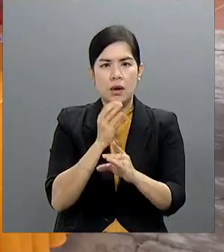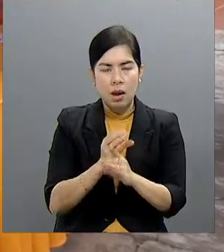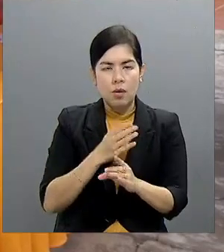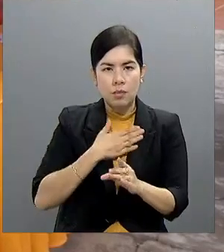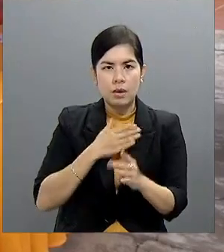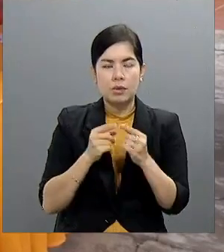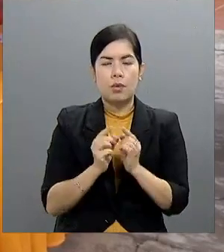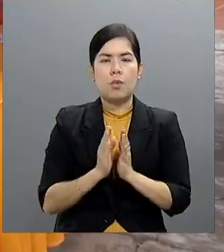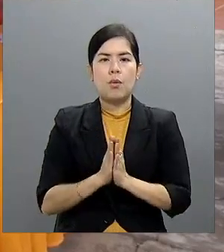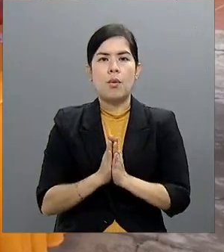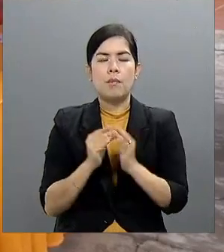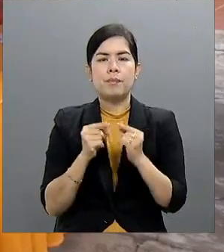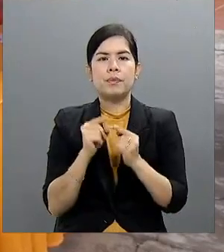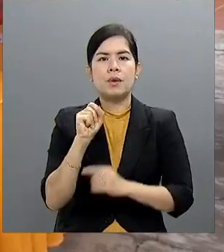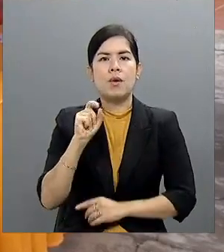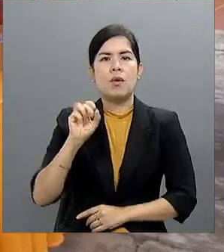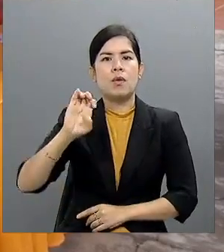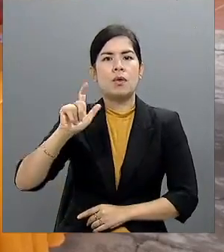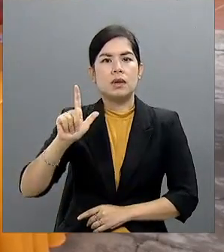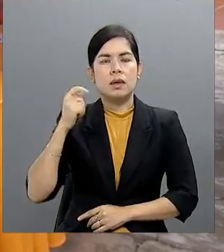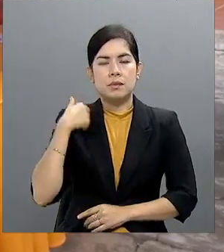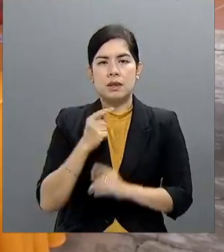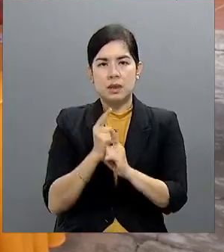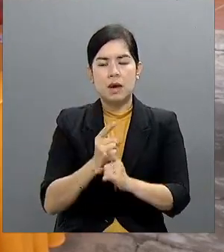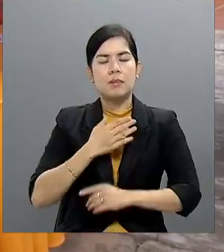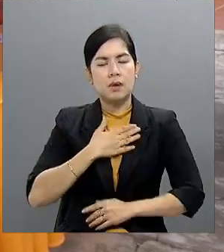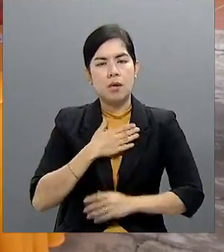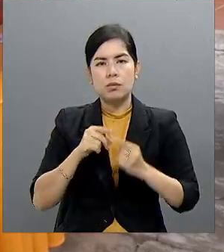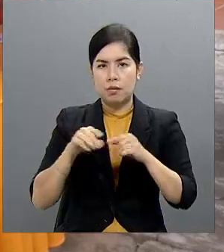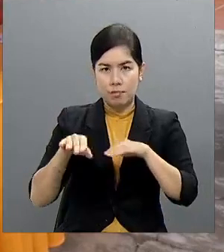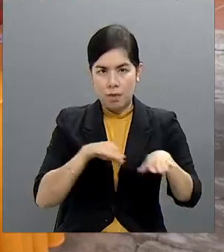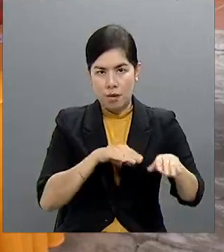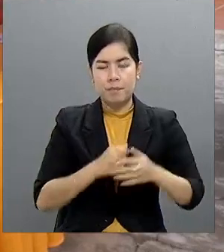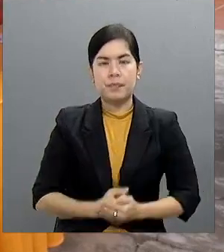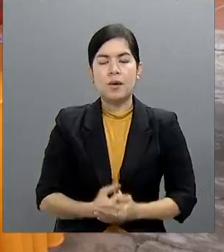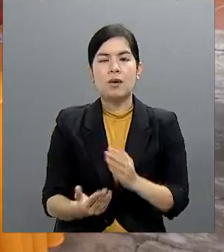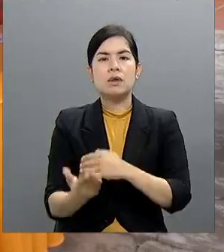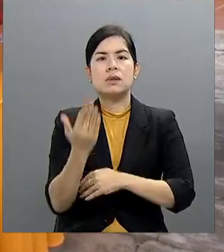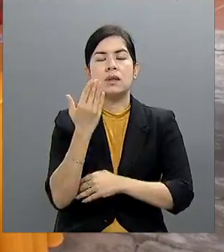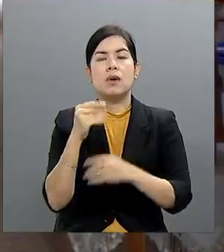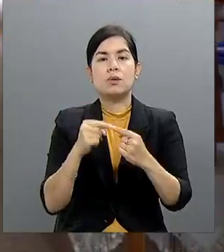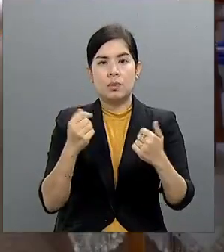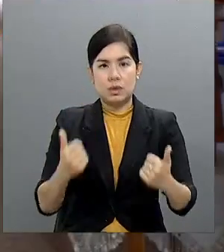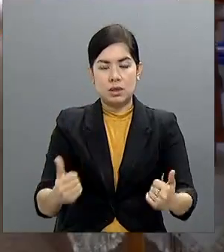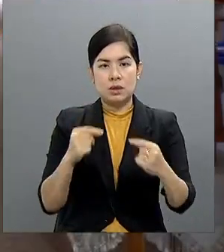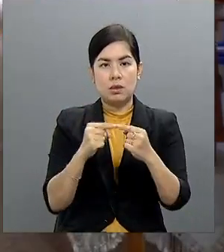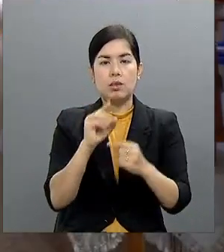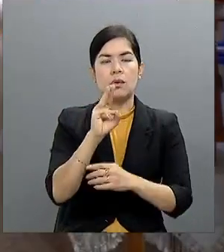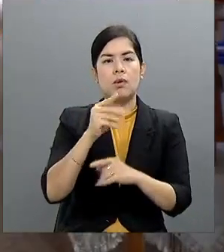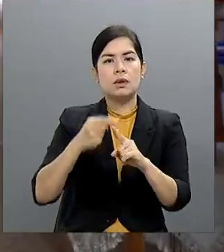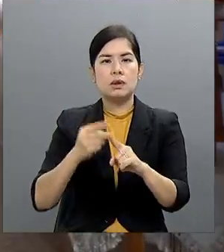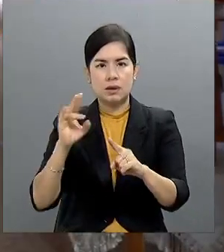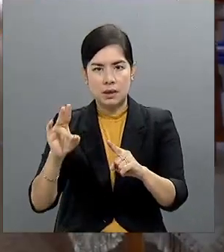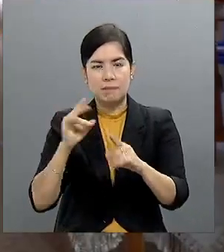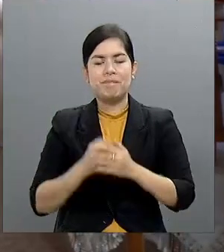วันที่แต่ละคนสะดวกและในช่วงเช้าของวันที่6นี่นะคะซึ่งก็เป็นวันเข้าพรรษาก็คือในวันนี้ตลอดทั้งวันเขาก็จะมีการ